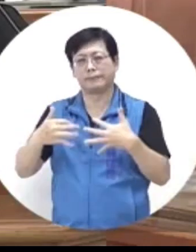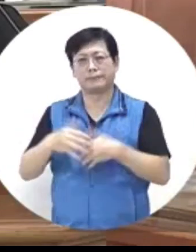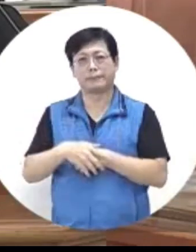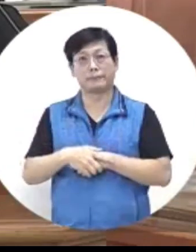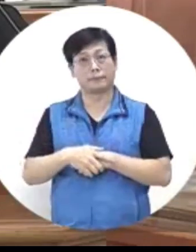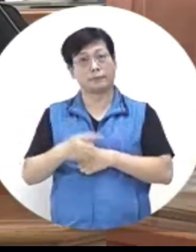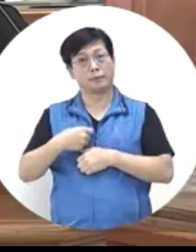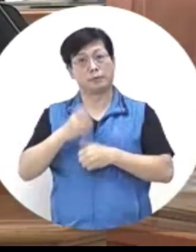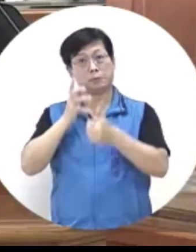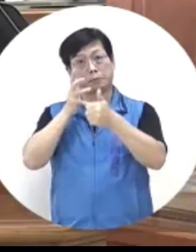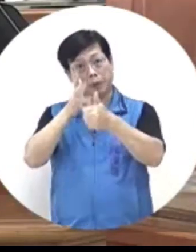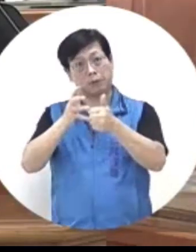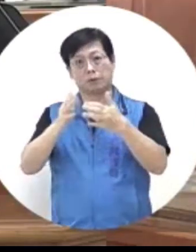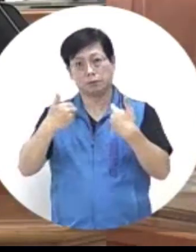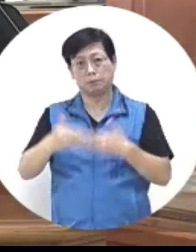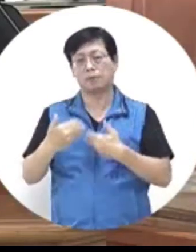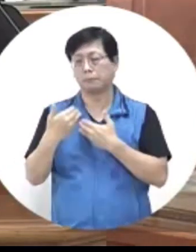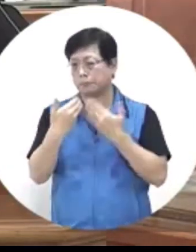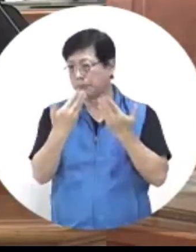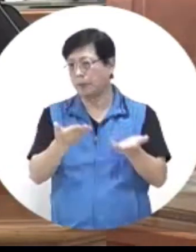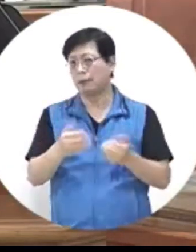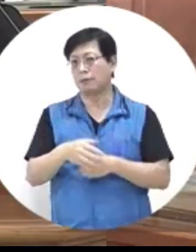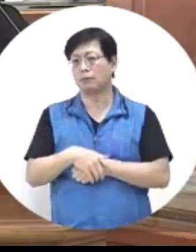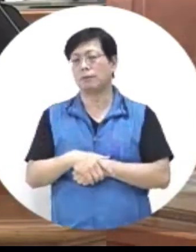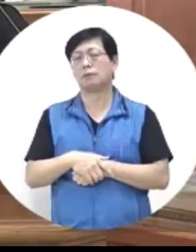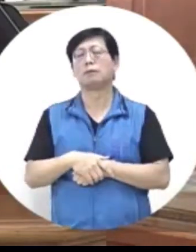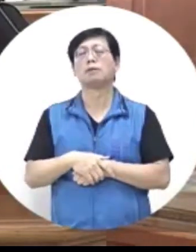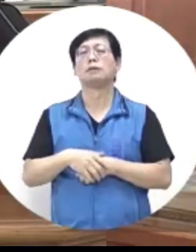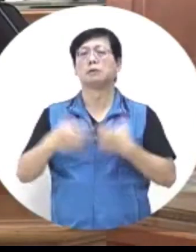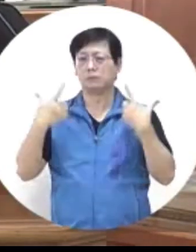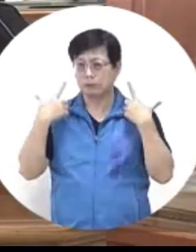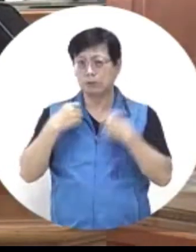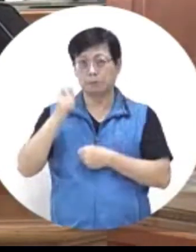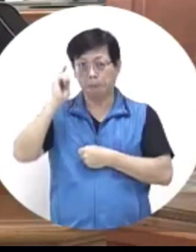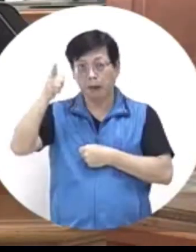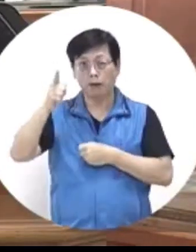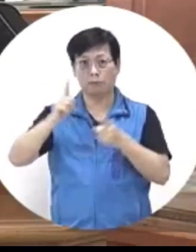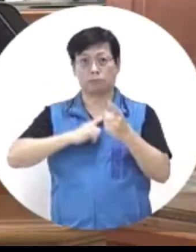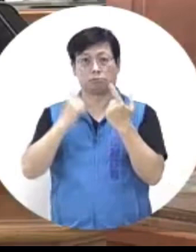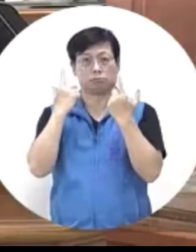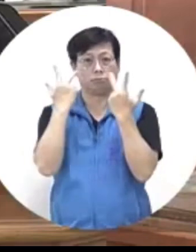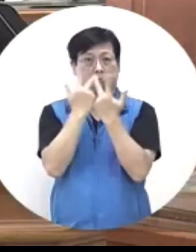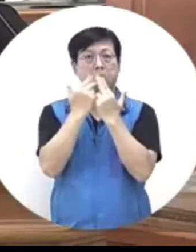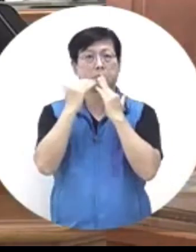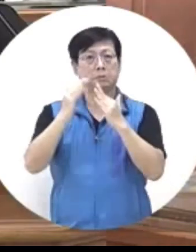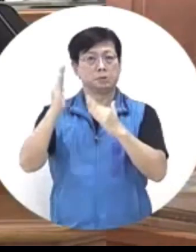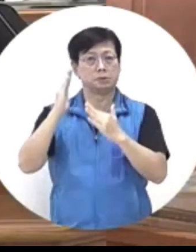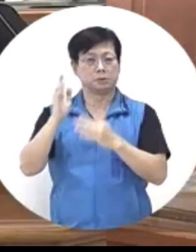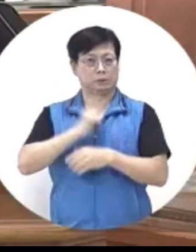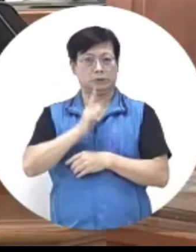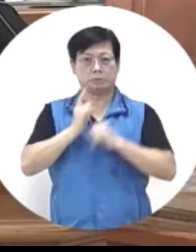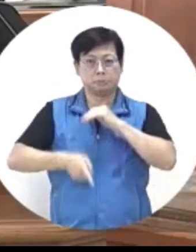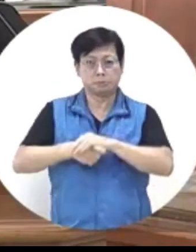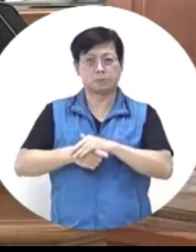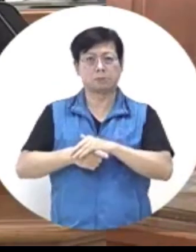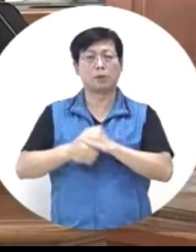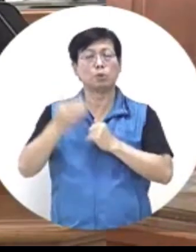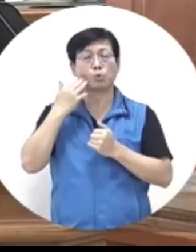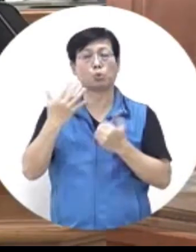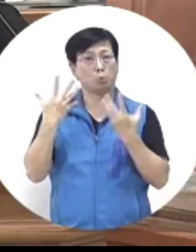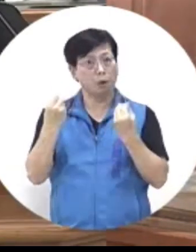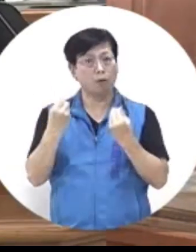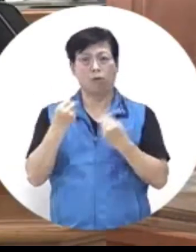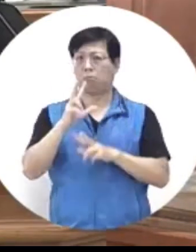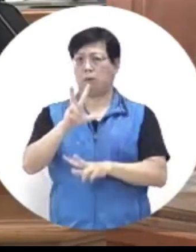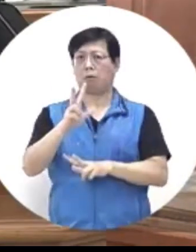只是要请教你要不要给他而已。 该给的资料， 除非你新北市政府有违规事项。要不然怎么不可以献出